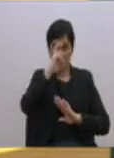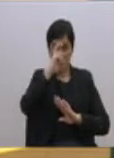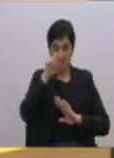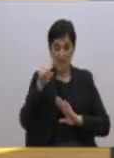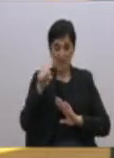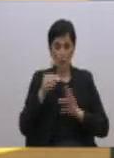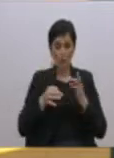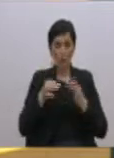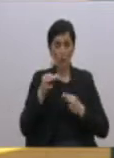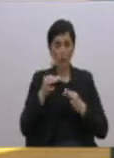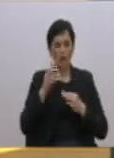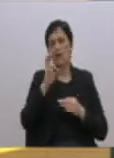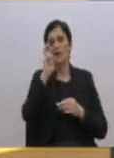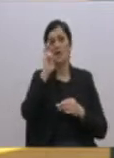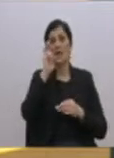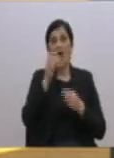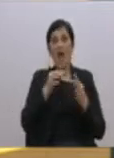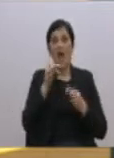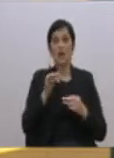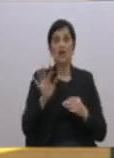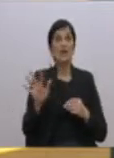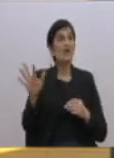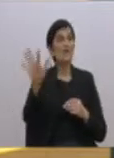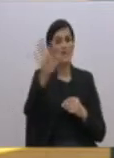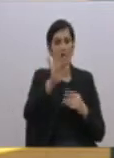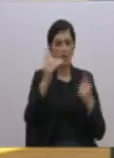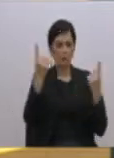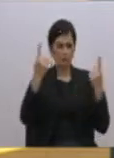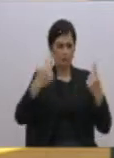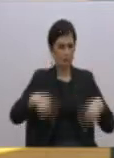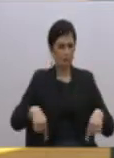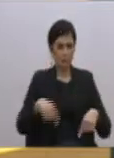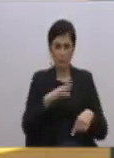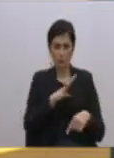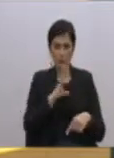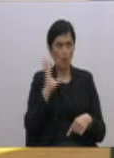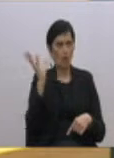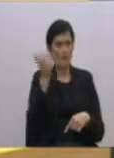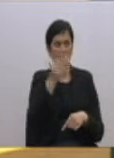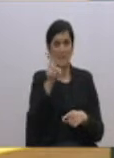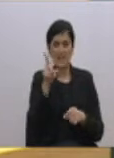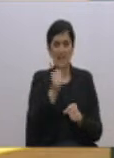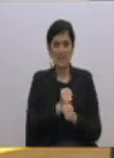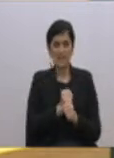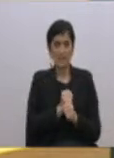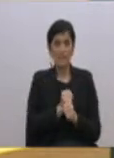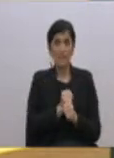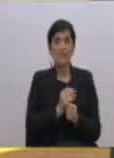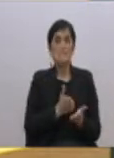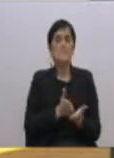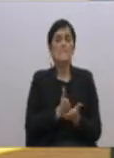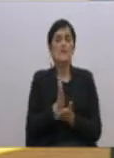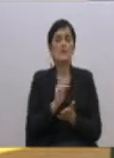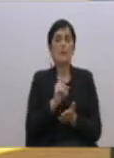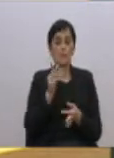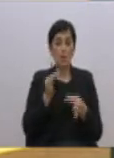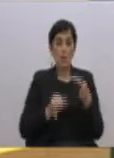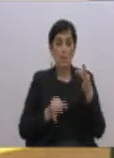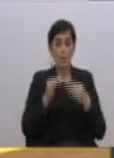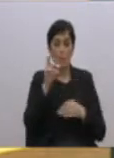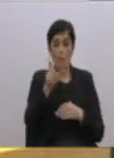ყველა ქვეყანაში სადაც დააკეთეს, ყველგან კრახამდე მივიდნენ. იმიტომ რომ პრინციპი არის როგორიც,